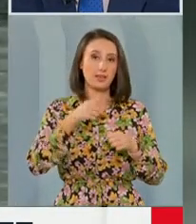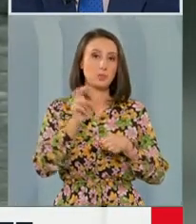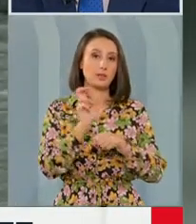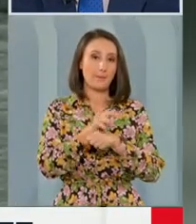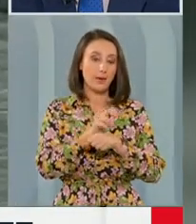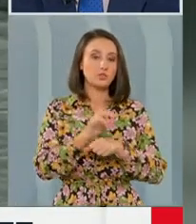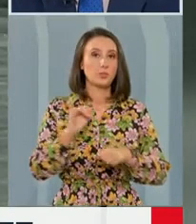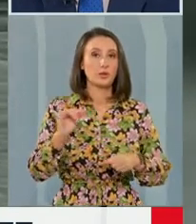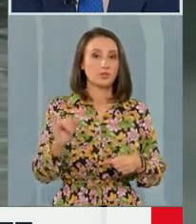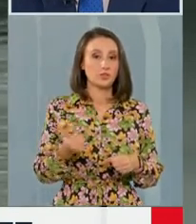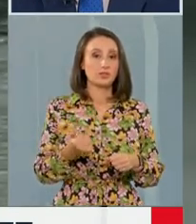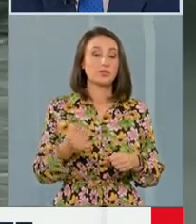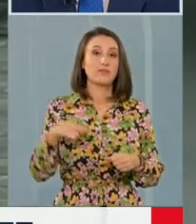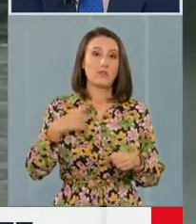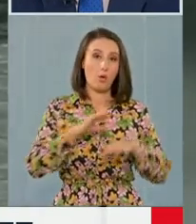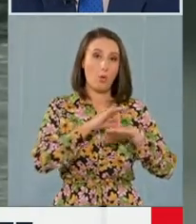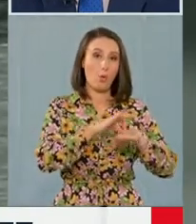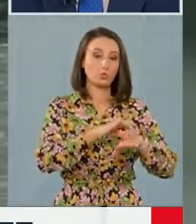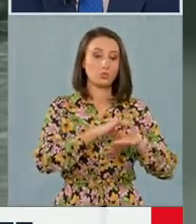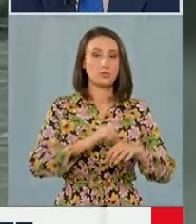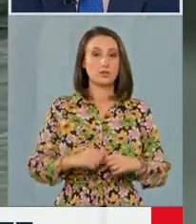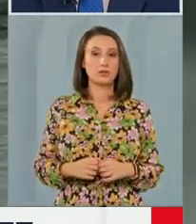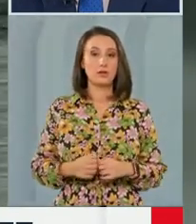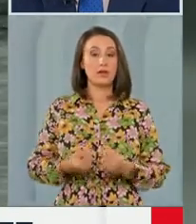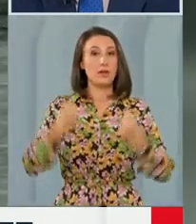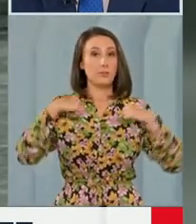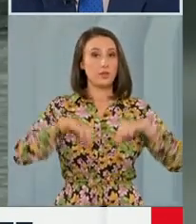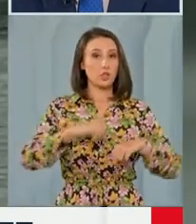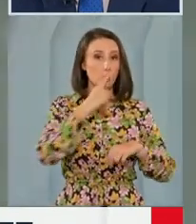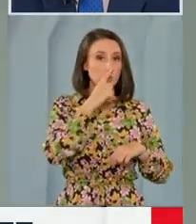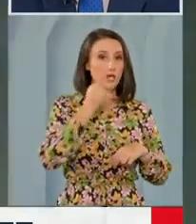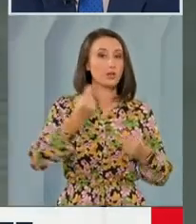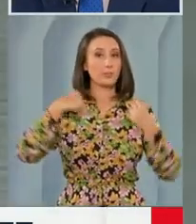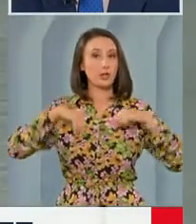participe atât și să fie conduse de președintele Rusiei